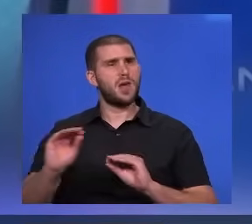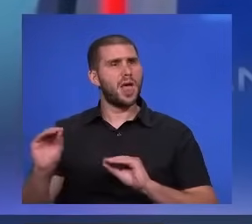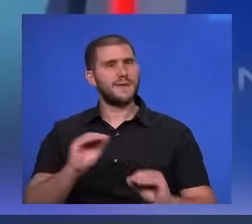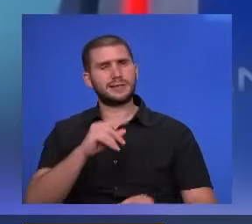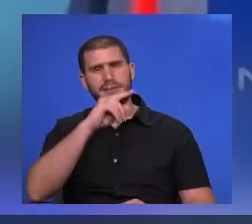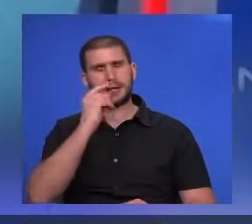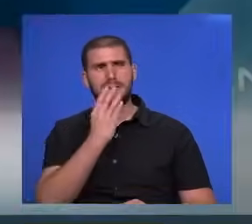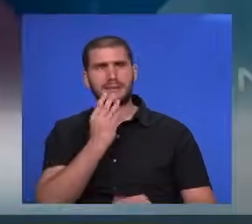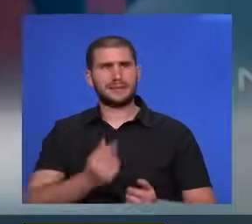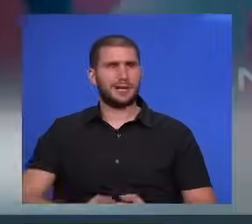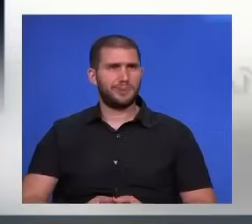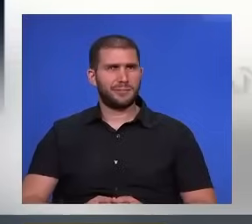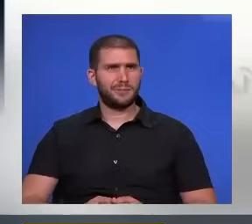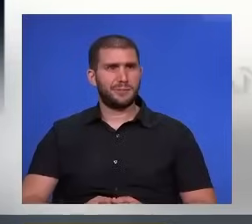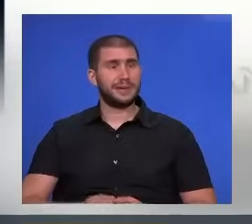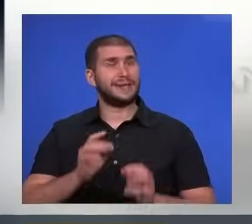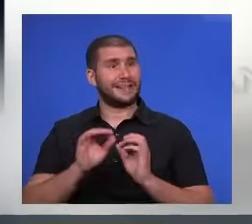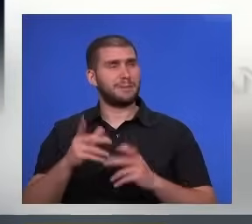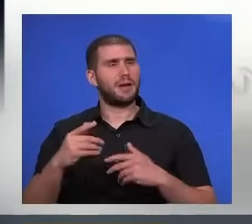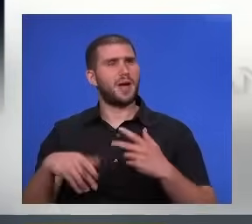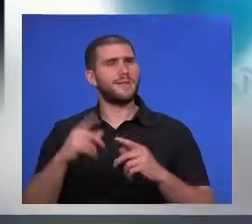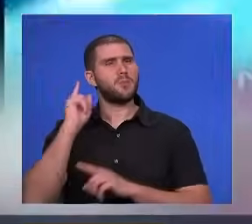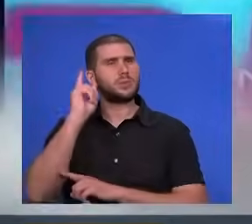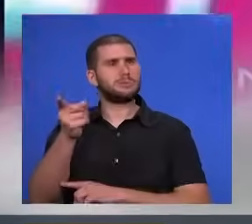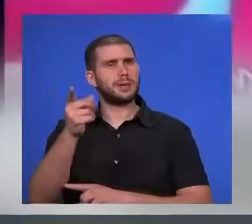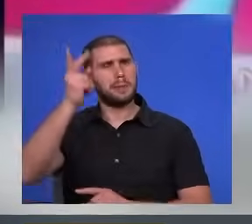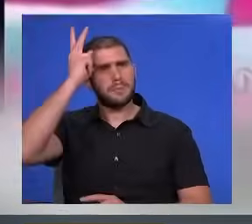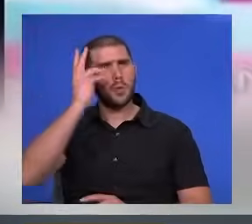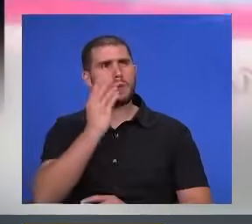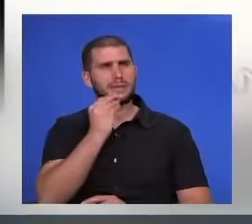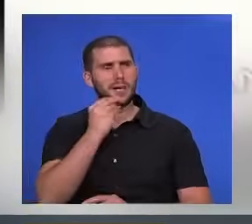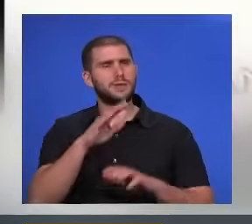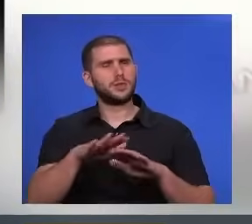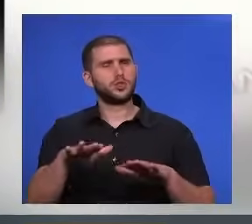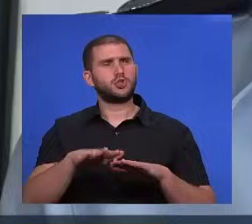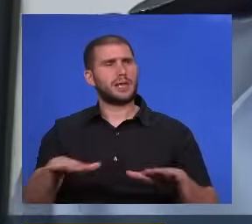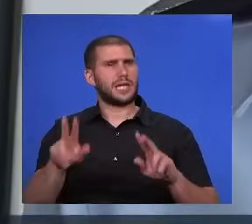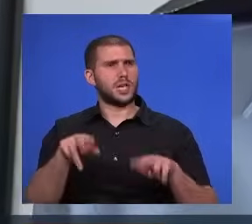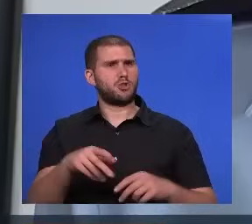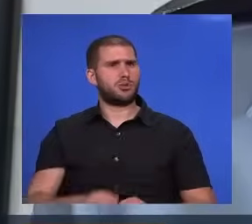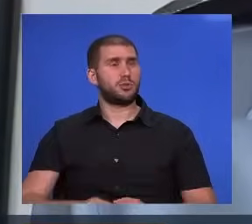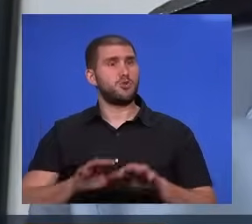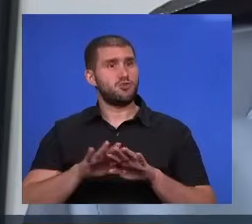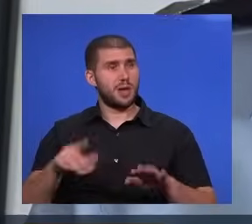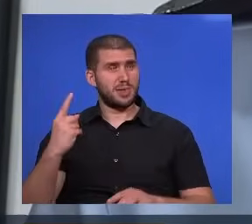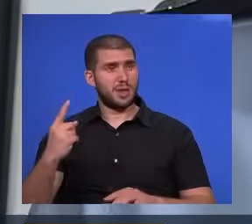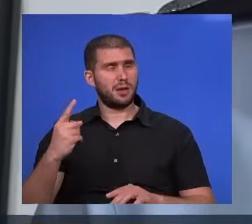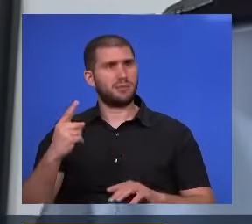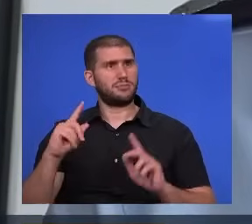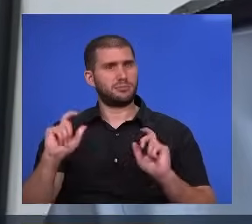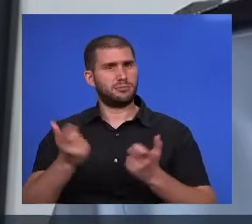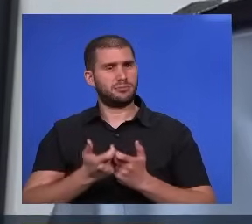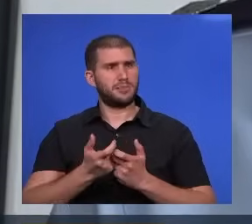לדרוגה אסתה ישראל. זה מתחיל בחבילה שמוזמנת מפרו לישראל ובחבילה שטיח. השטיח למעשה